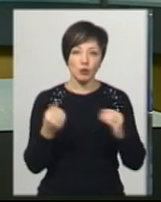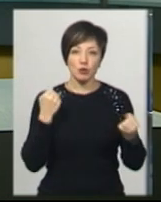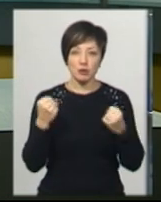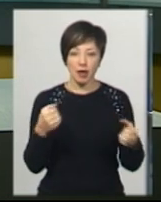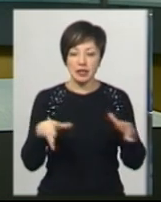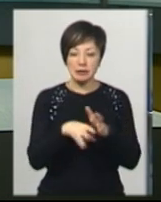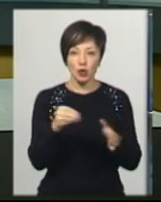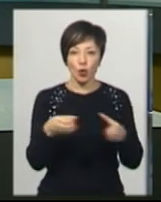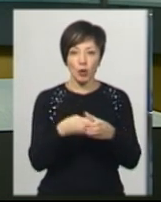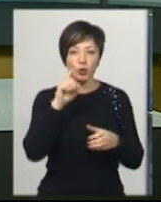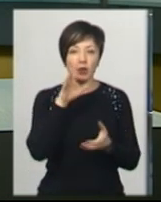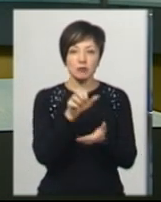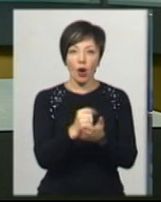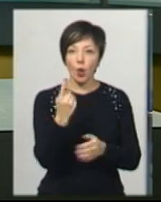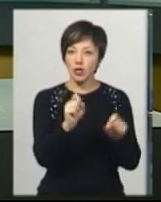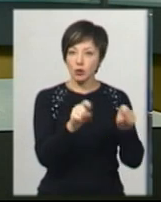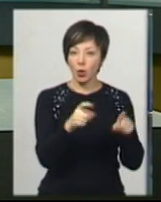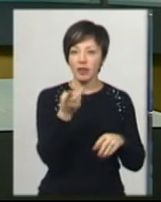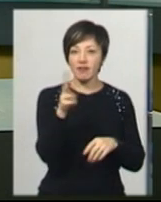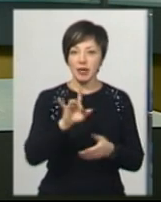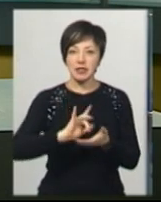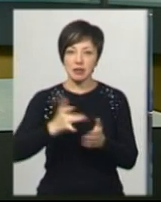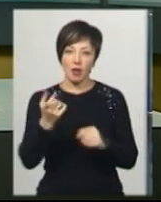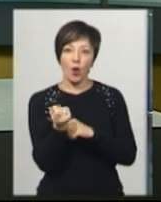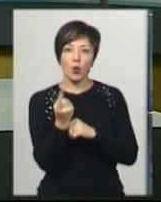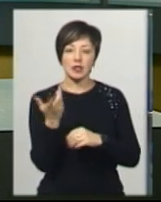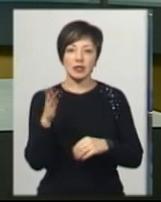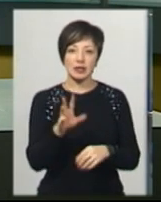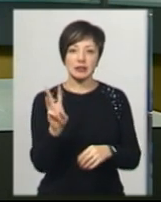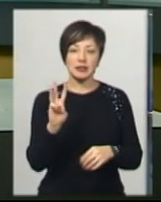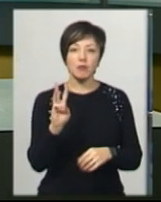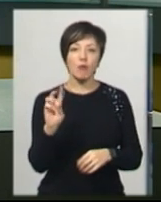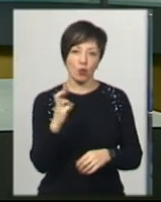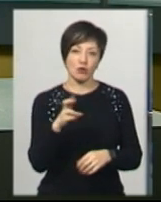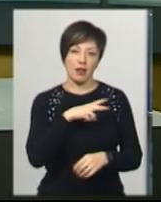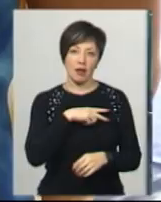збірної команди України вибороли 1 золото, 2 срібла та 11 бронзових нагород.